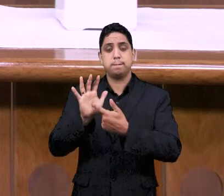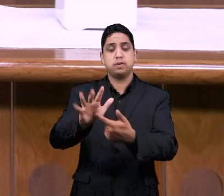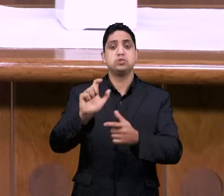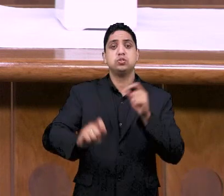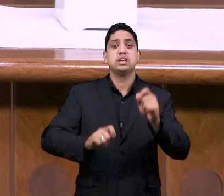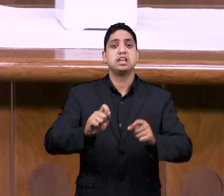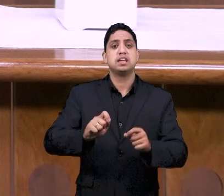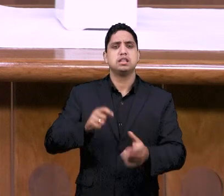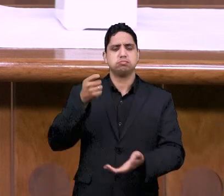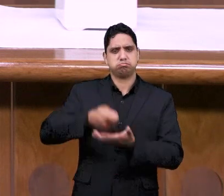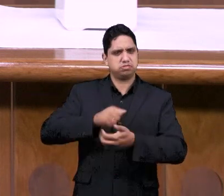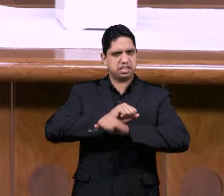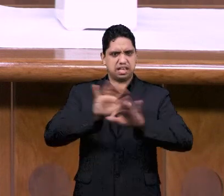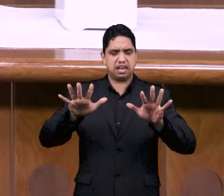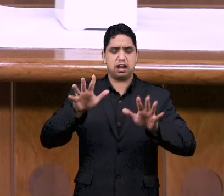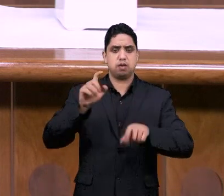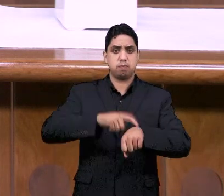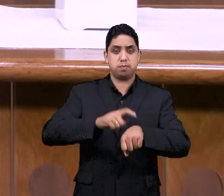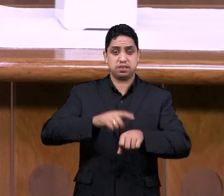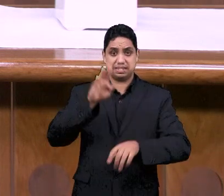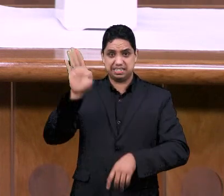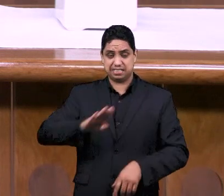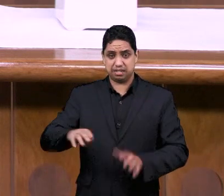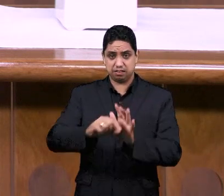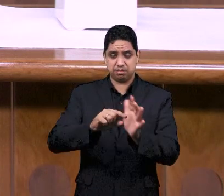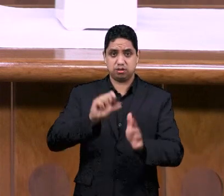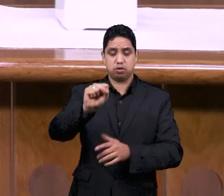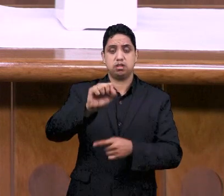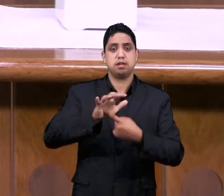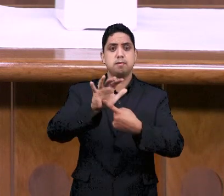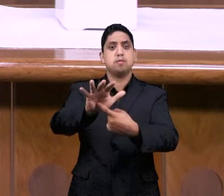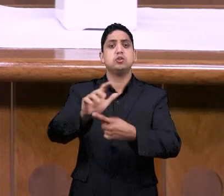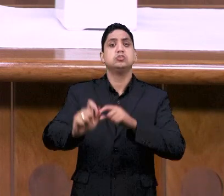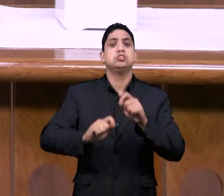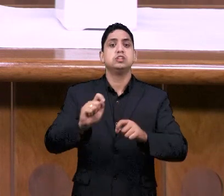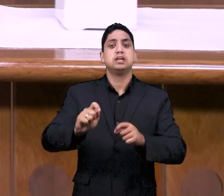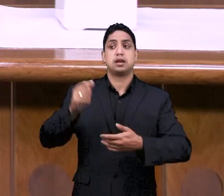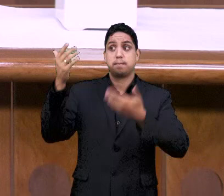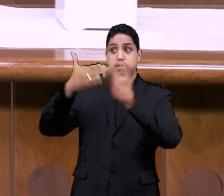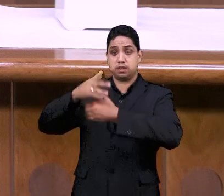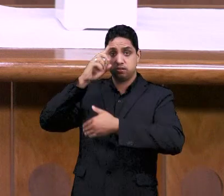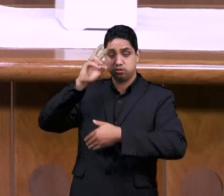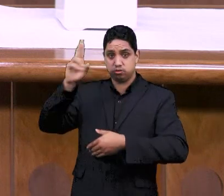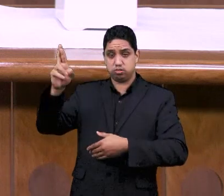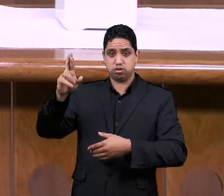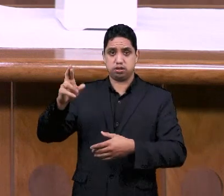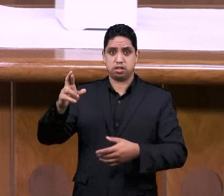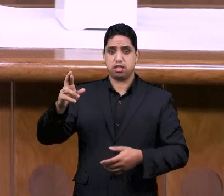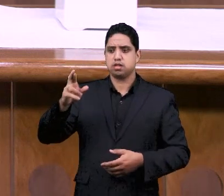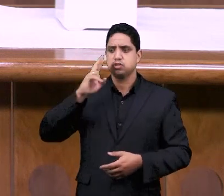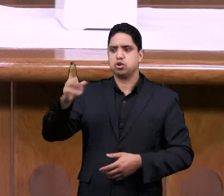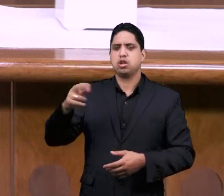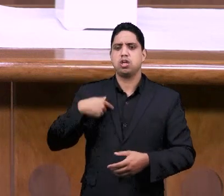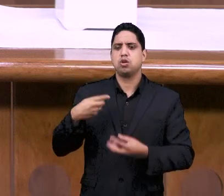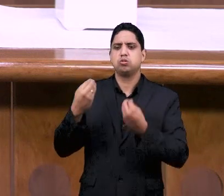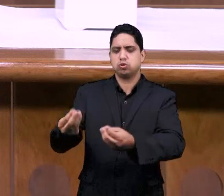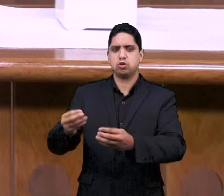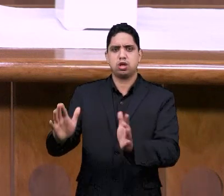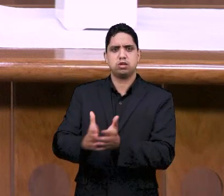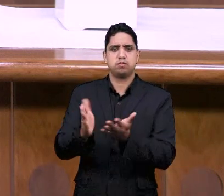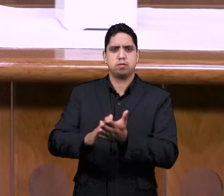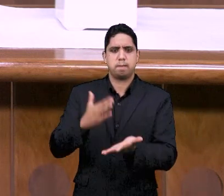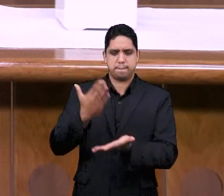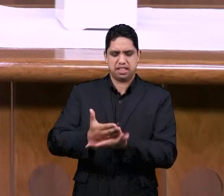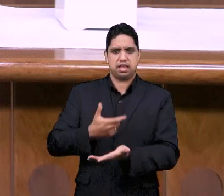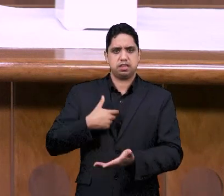par le Saint-Esprit, en montrant qu'en Zachée, dans le verset 8, il exprime devant le Seigneur, Seigneur, voici, je donne aux pauvres